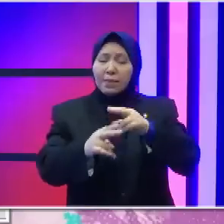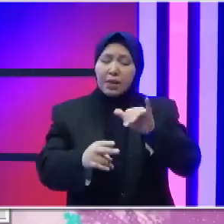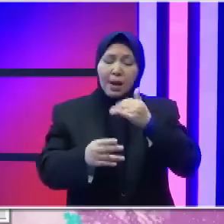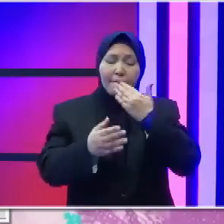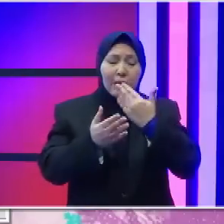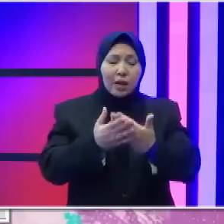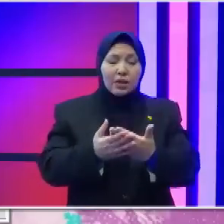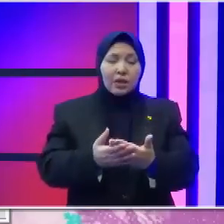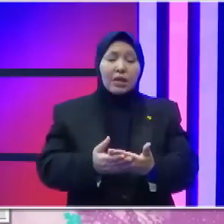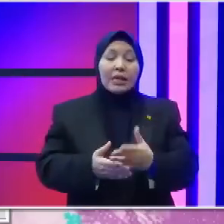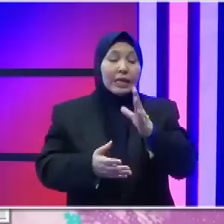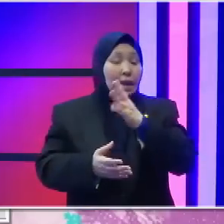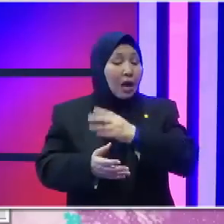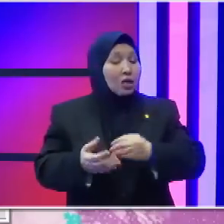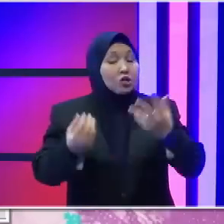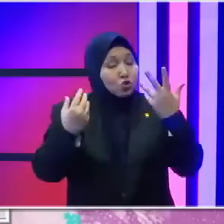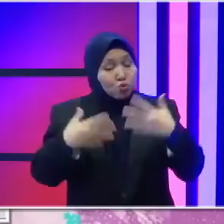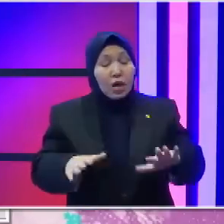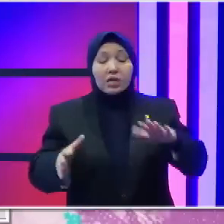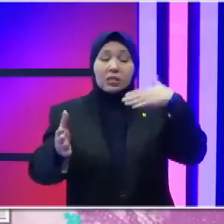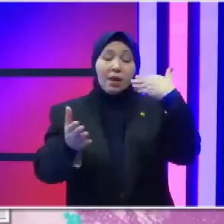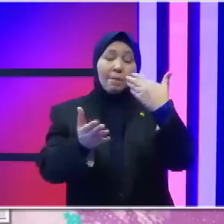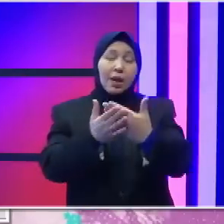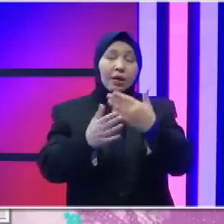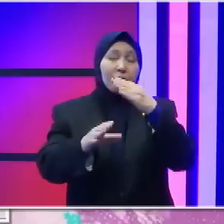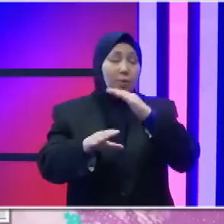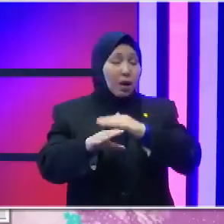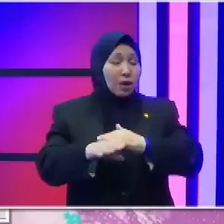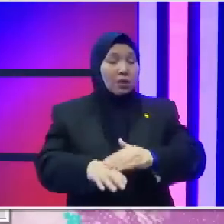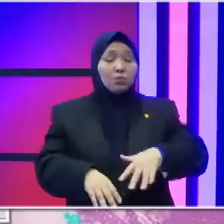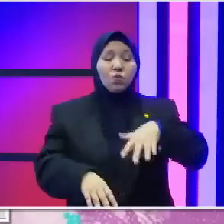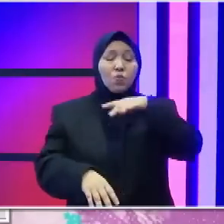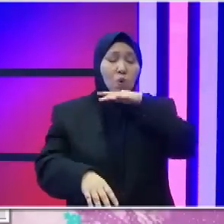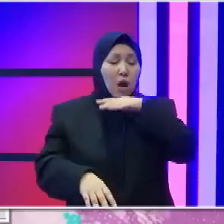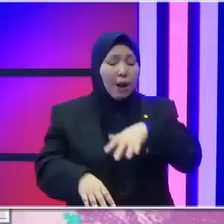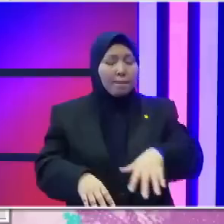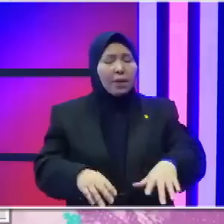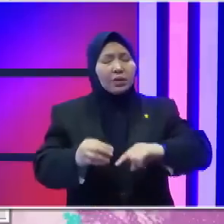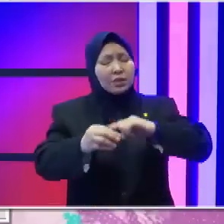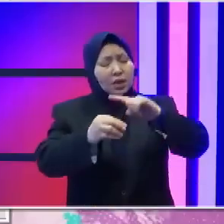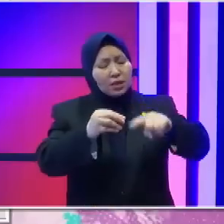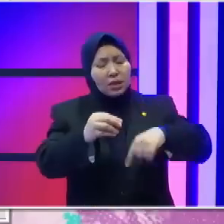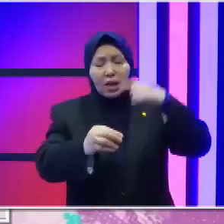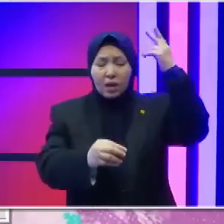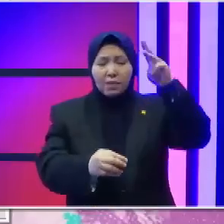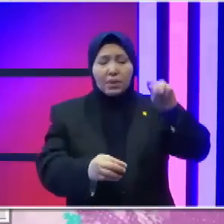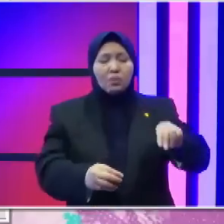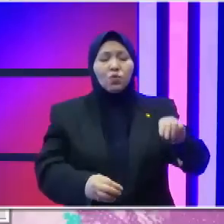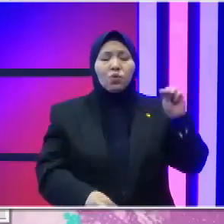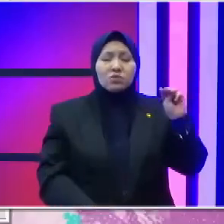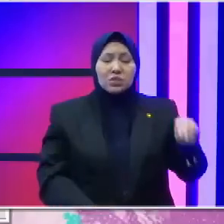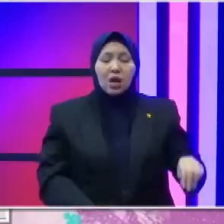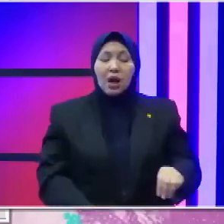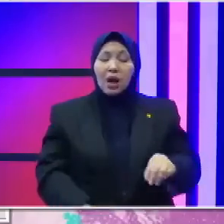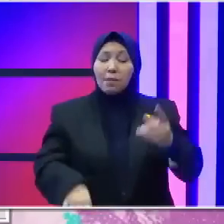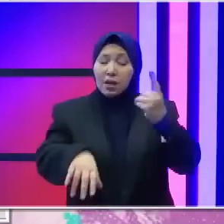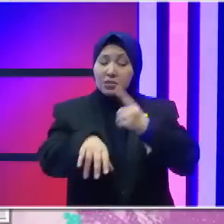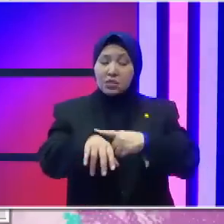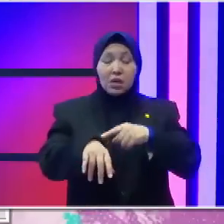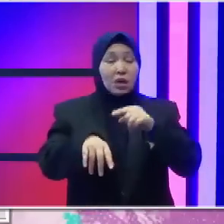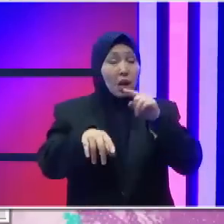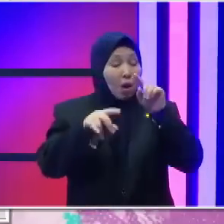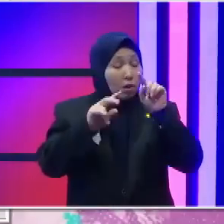الحسنى وهل أتاك حديث موسى إذ